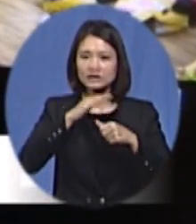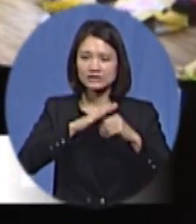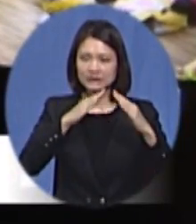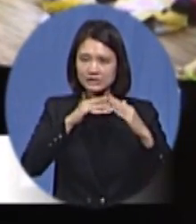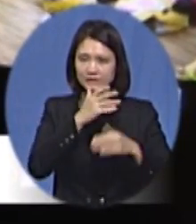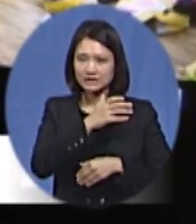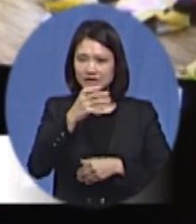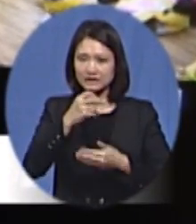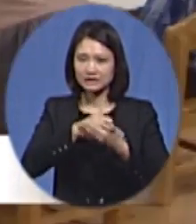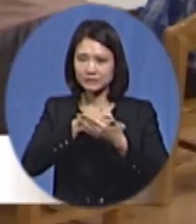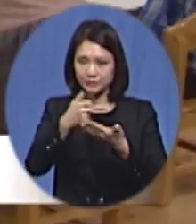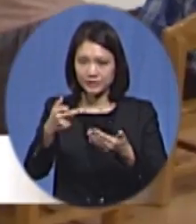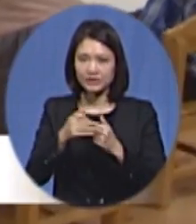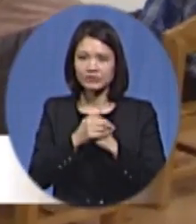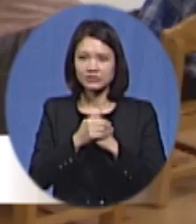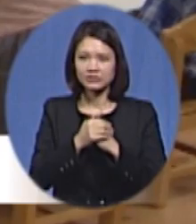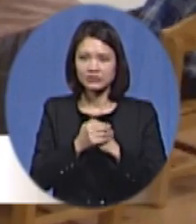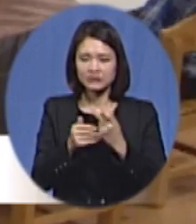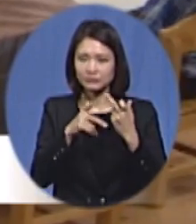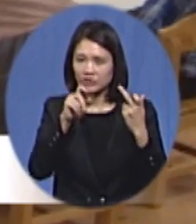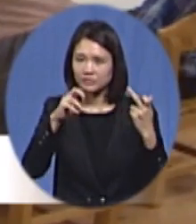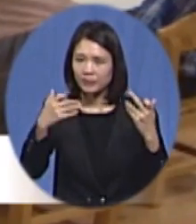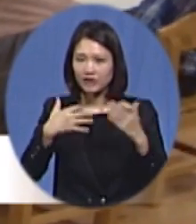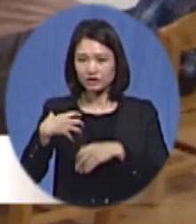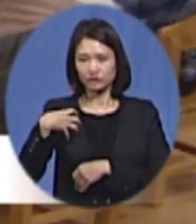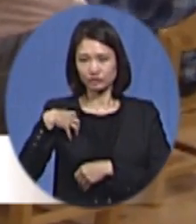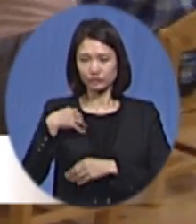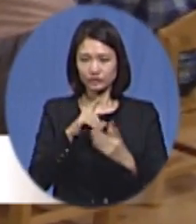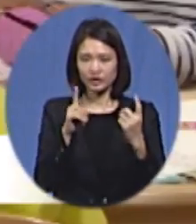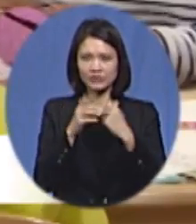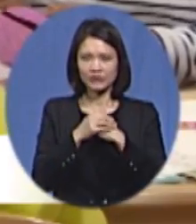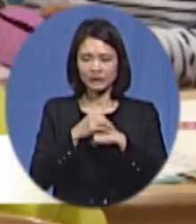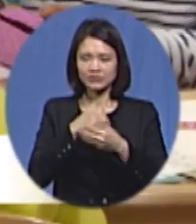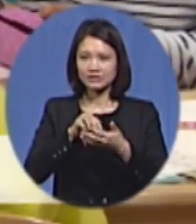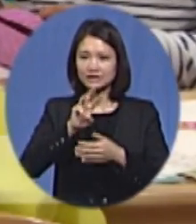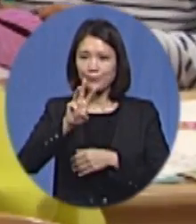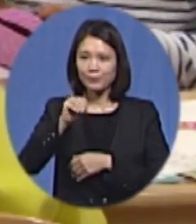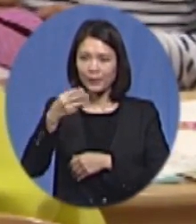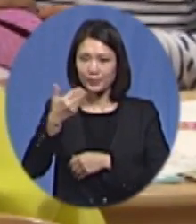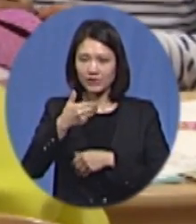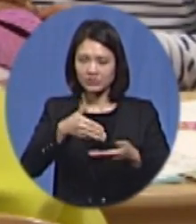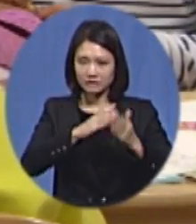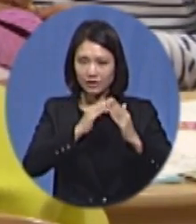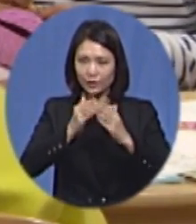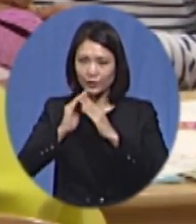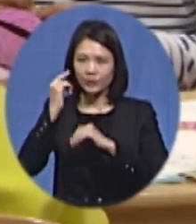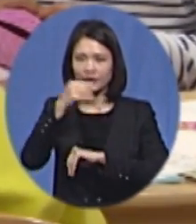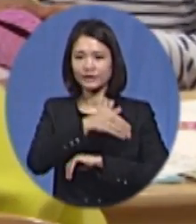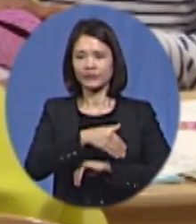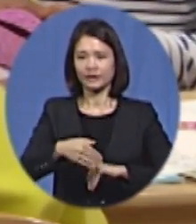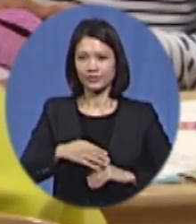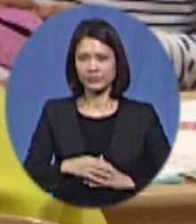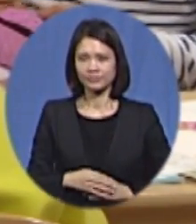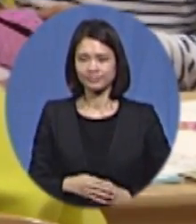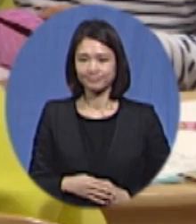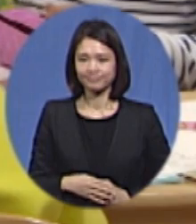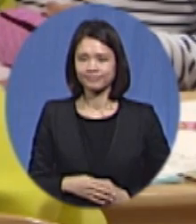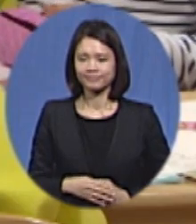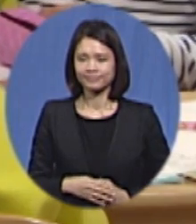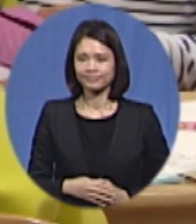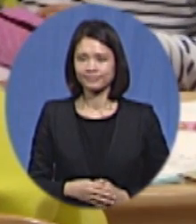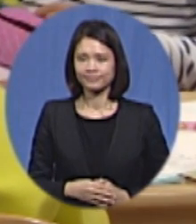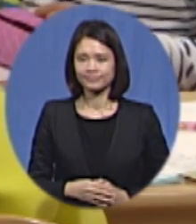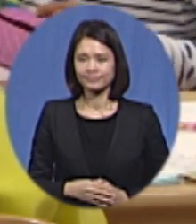CCTV를 18일까지 의무 대상인 3만 8,500여 곳에 모두 설치할 계획입니다.